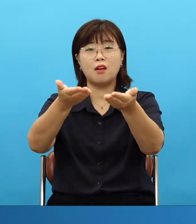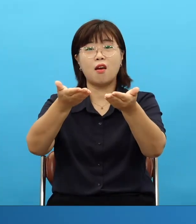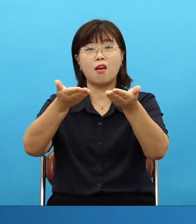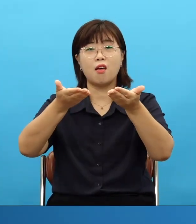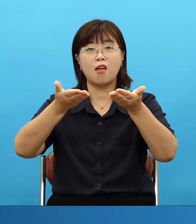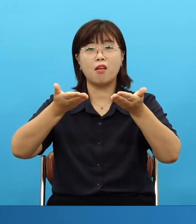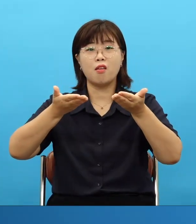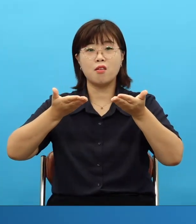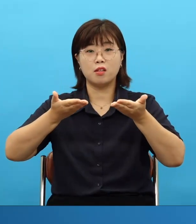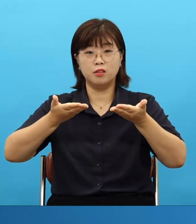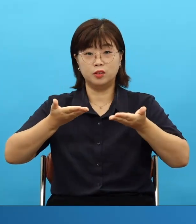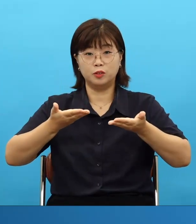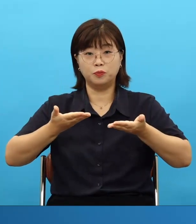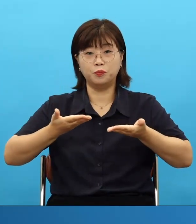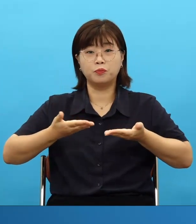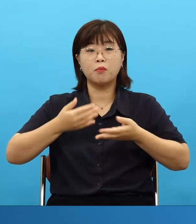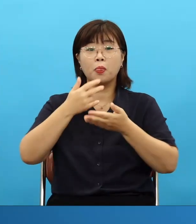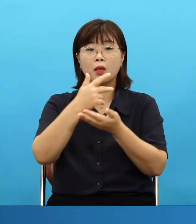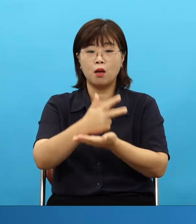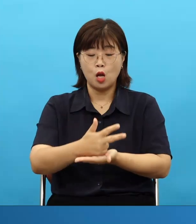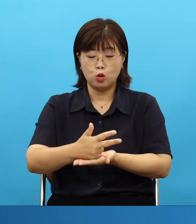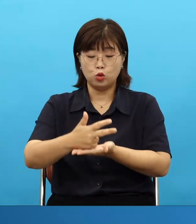채워주시네.